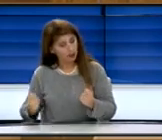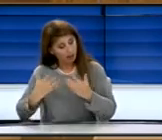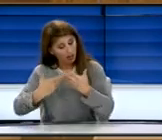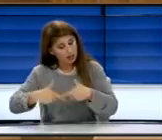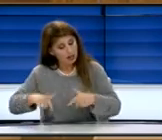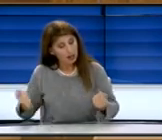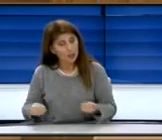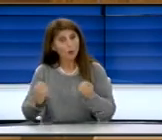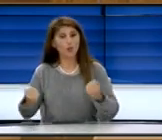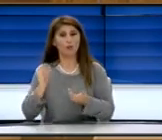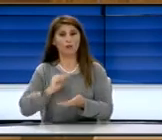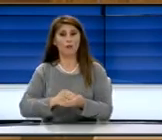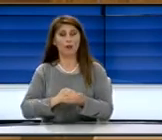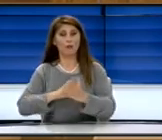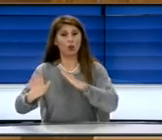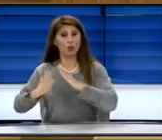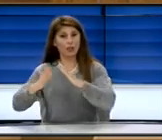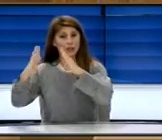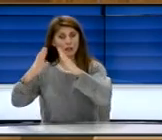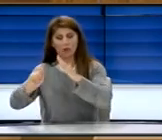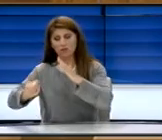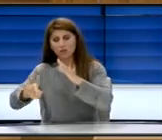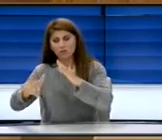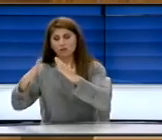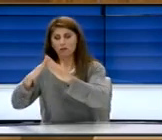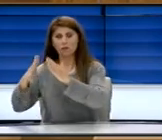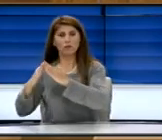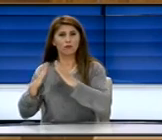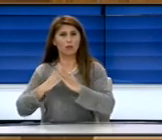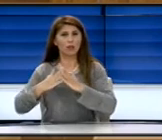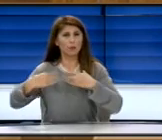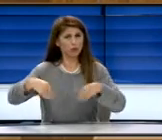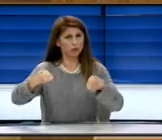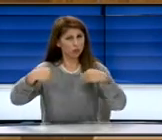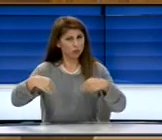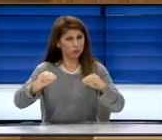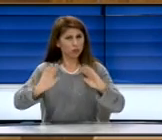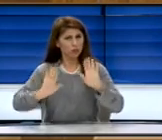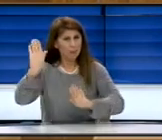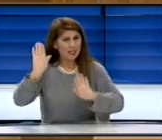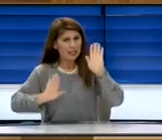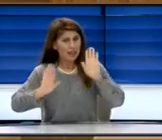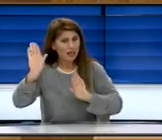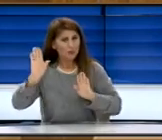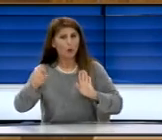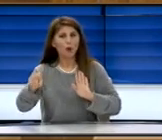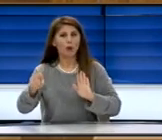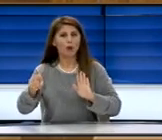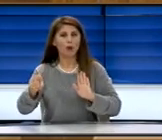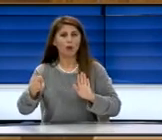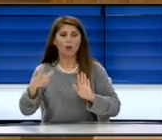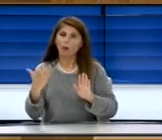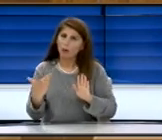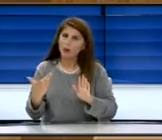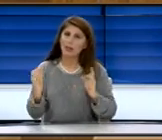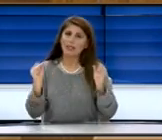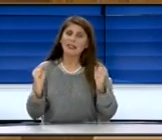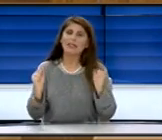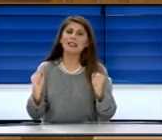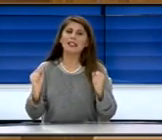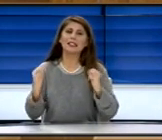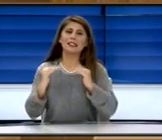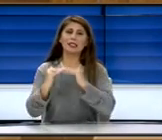προστασία της λαϊκής στέγης από πληστηριασμούς απαιτεί σύγκρουση με την σταθερότητα εντός εισαγωγικών των τραπεζών και